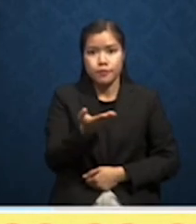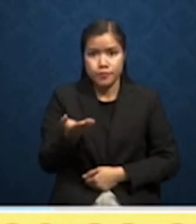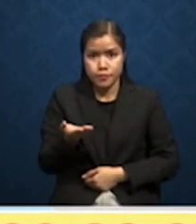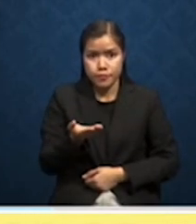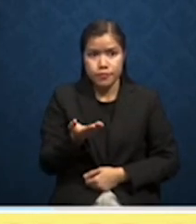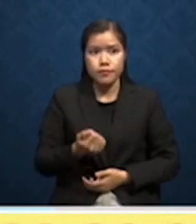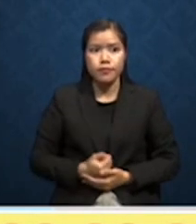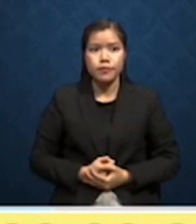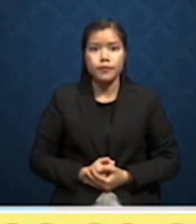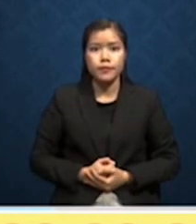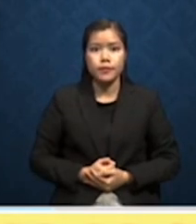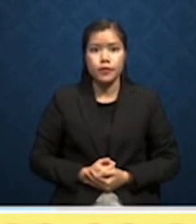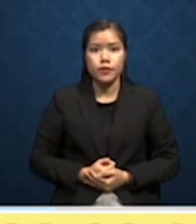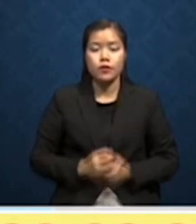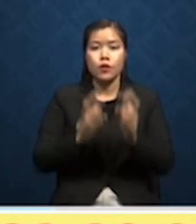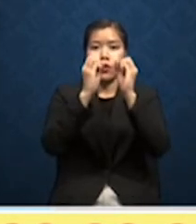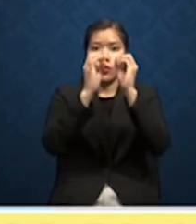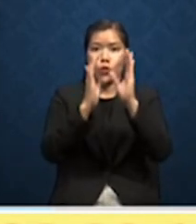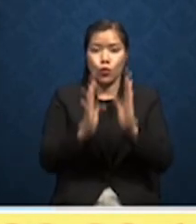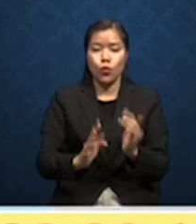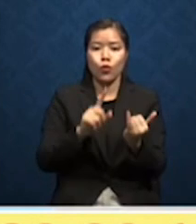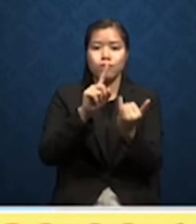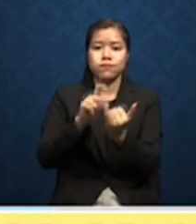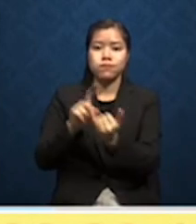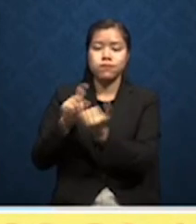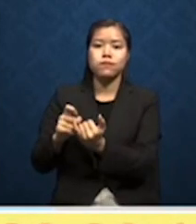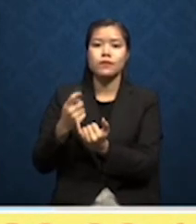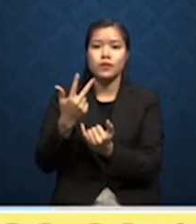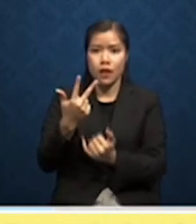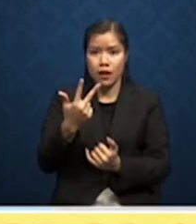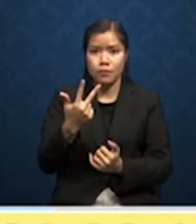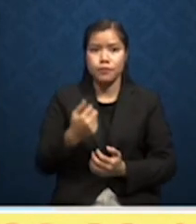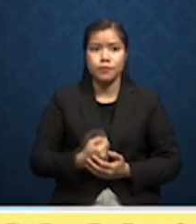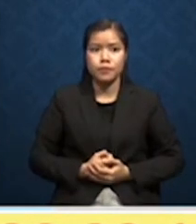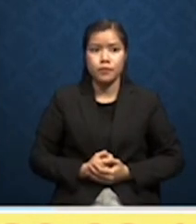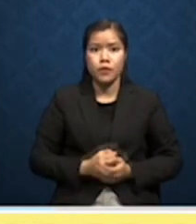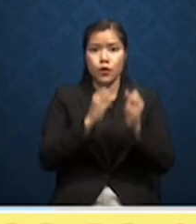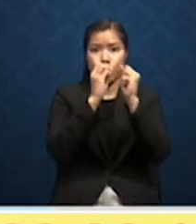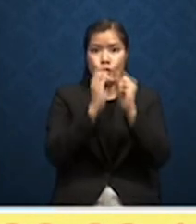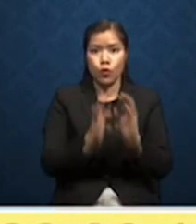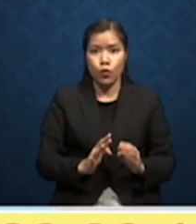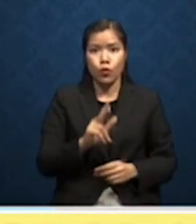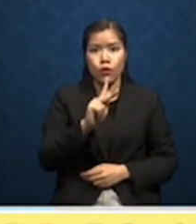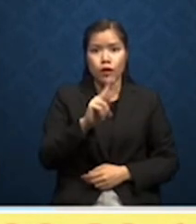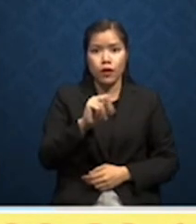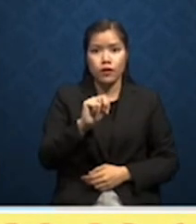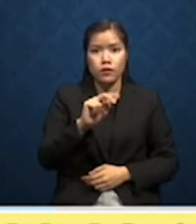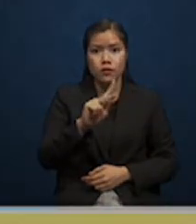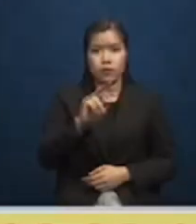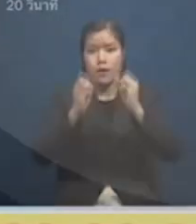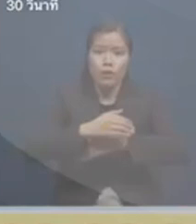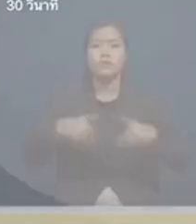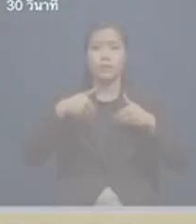ดีคุณครูผู้เสียชีวิตทั้ง3ท่านคุณครูกนกวรรณศรีผง